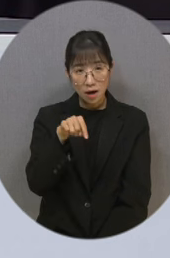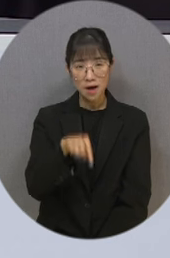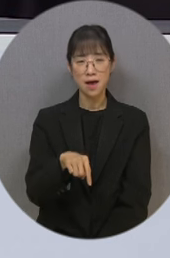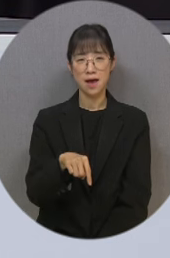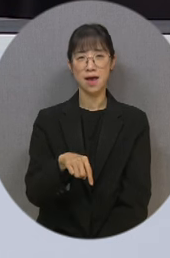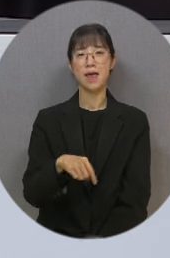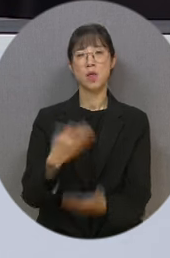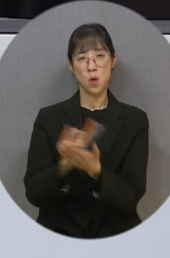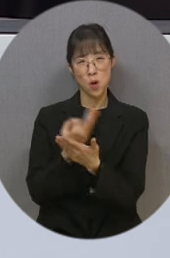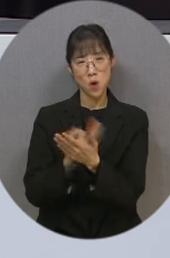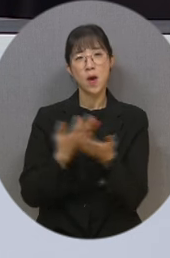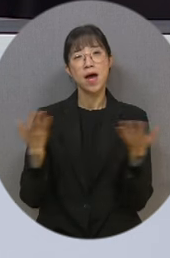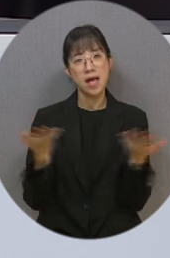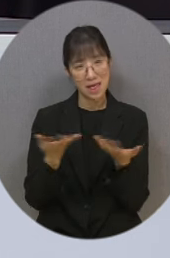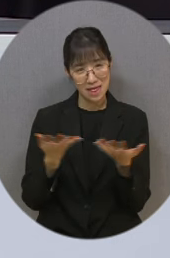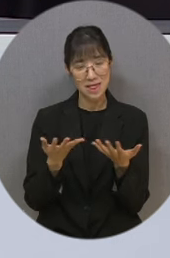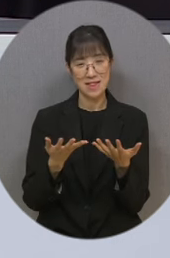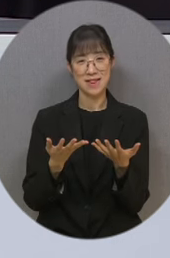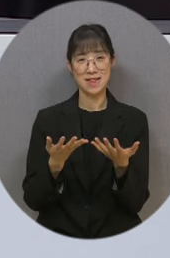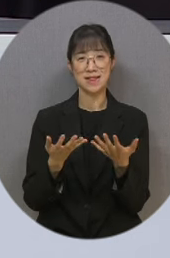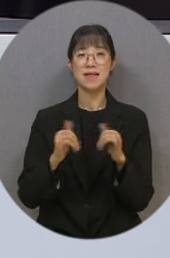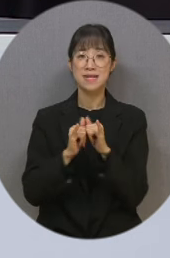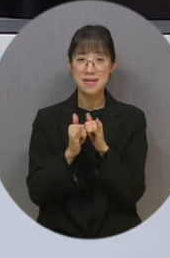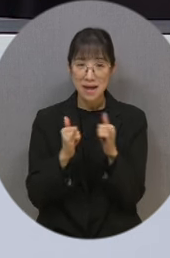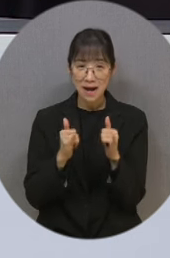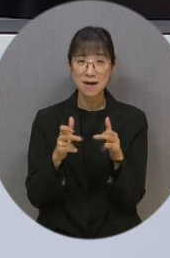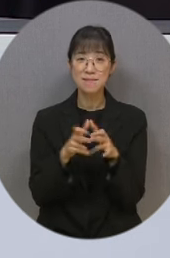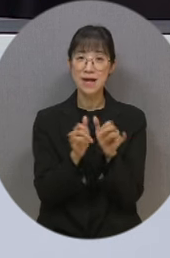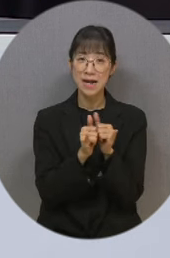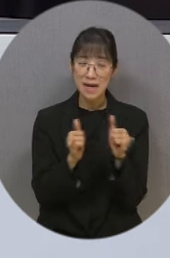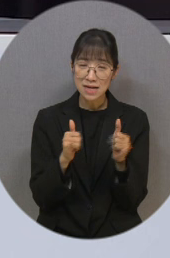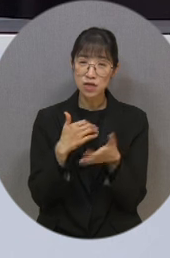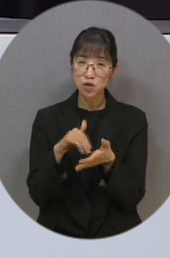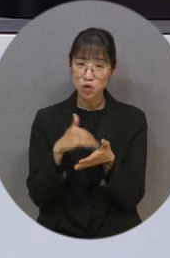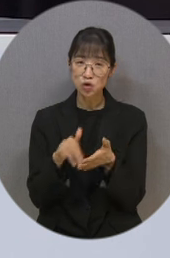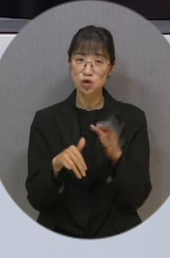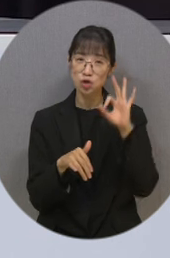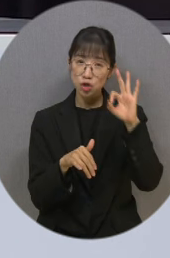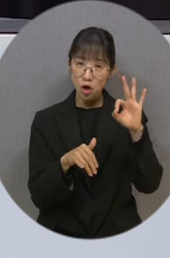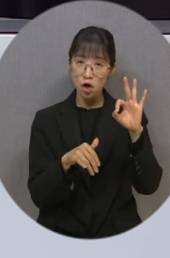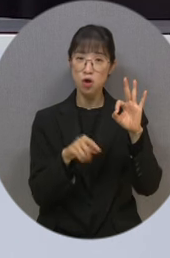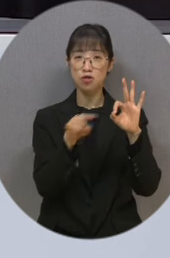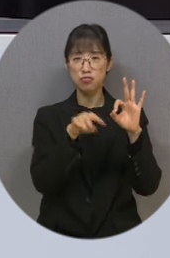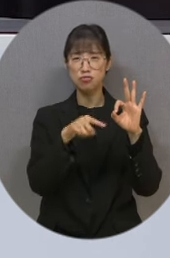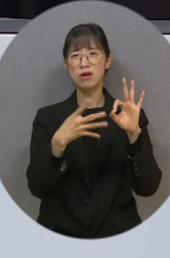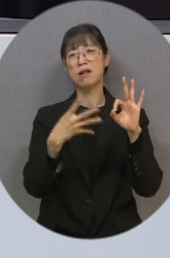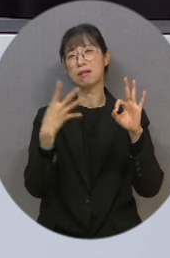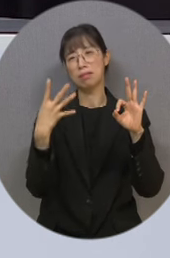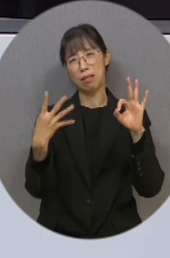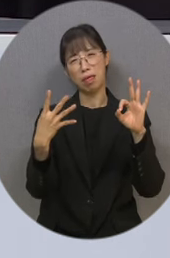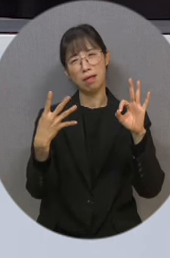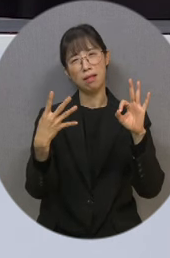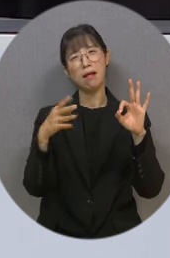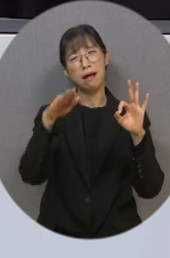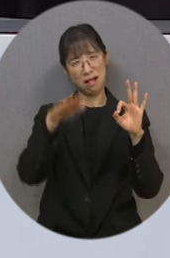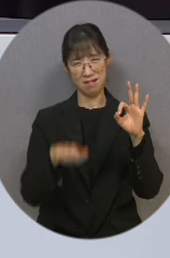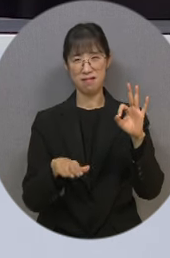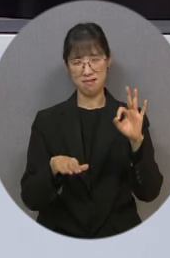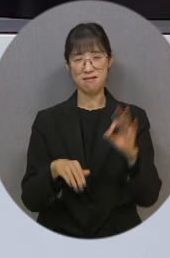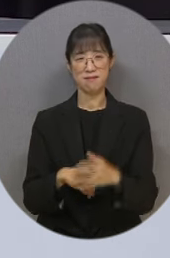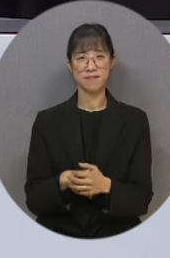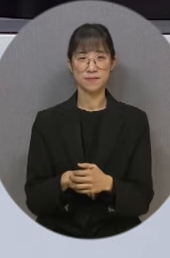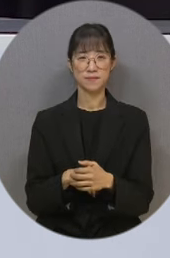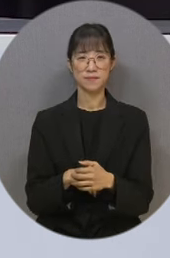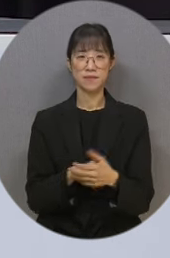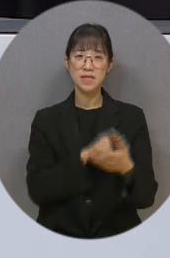경제 활동을 하고 있는 즉 일자리를 가지고 있는 장애인은 명 중 네명이 안 된다고 합니다